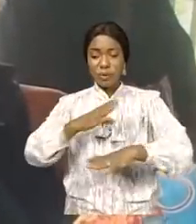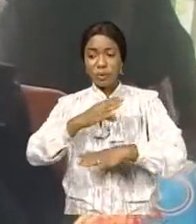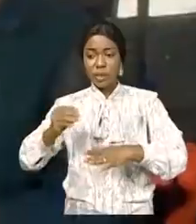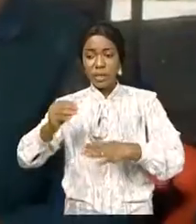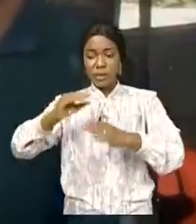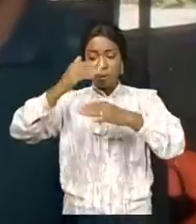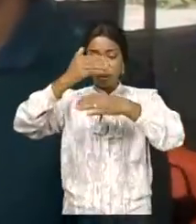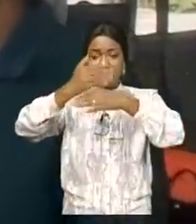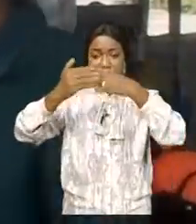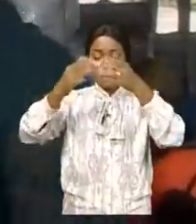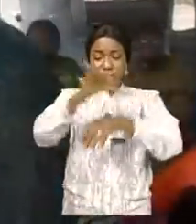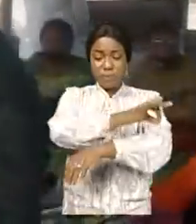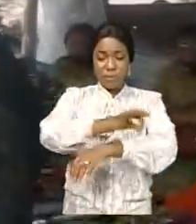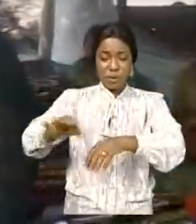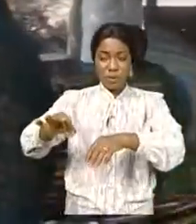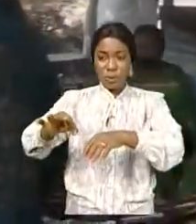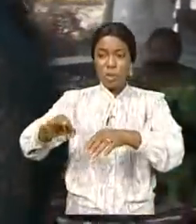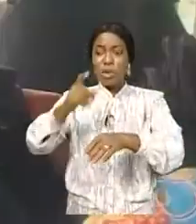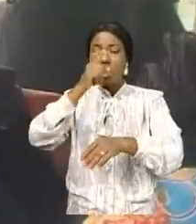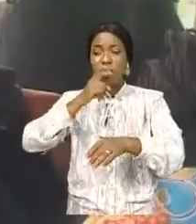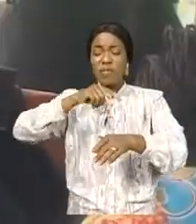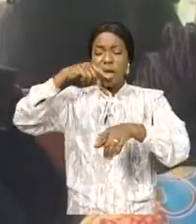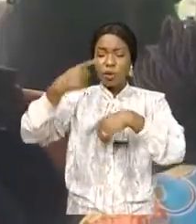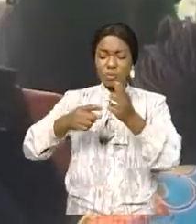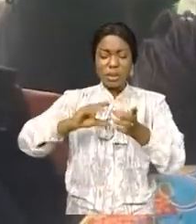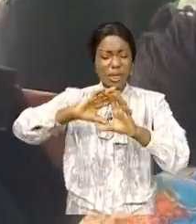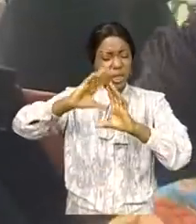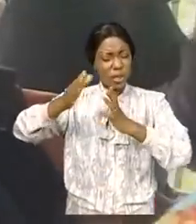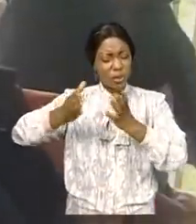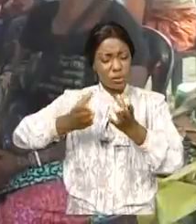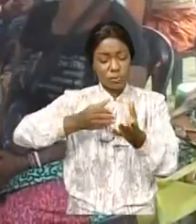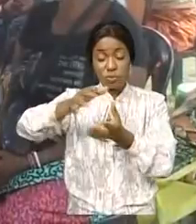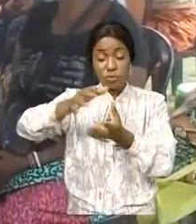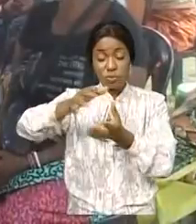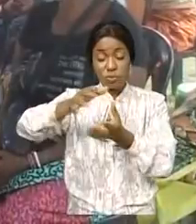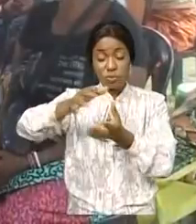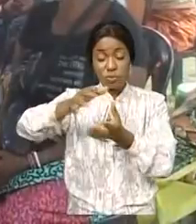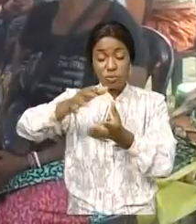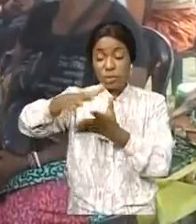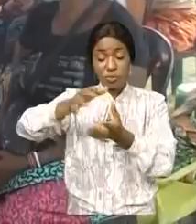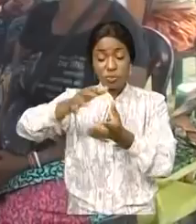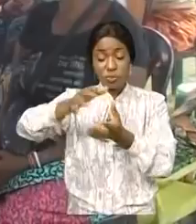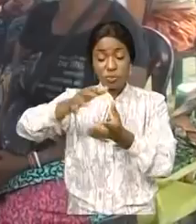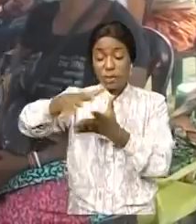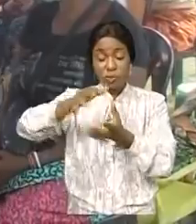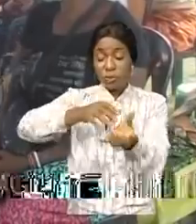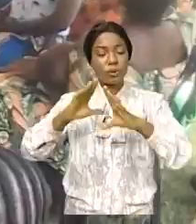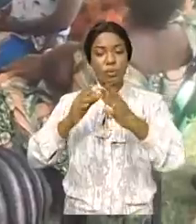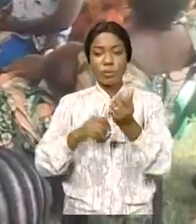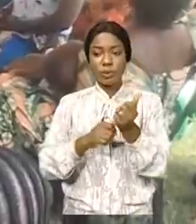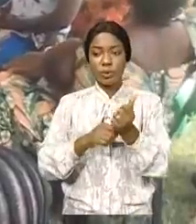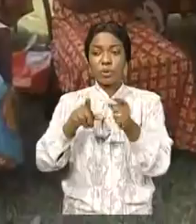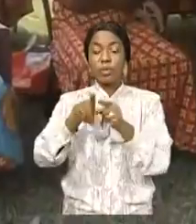militaires au camp militaire Ndolo. Le feu a tout consumé et dépouillé la vie de jeté à la